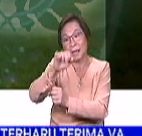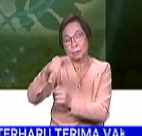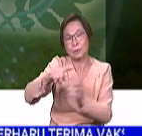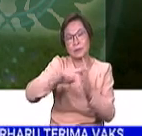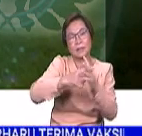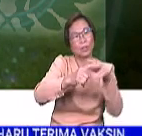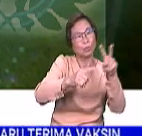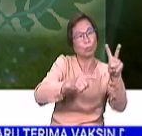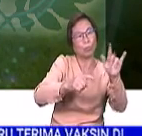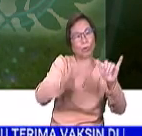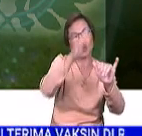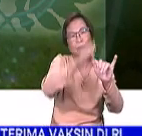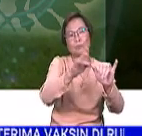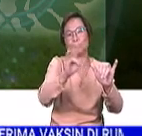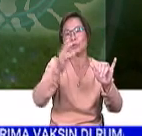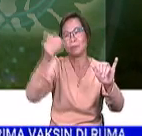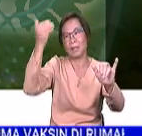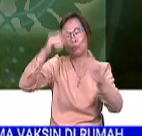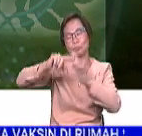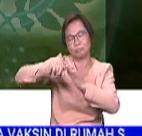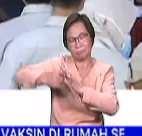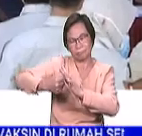26juli lalu